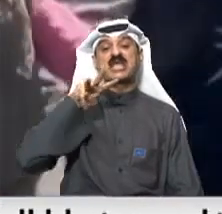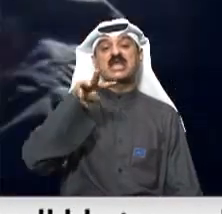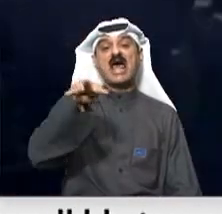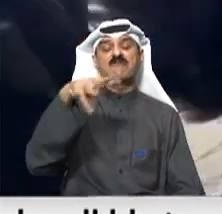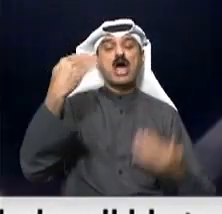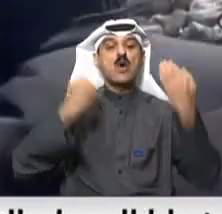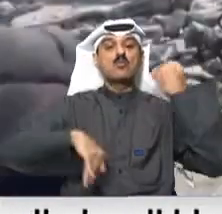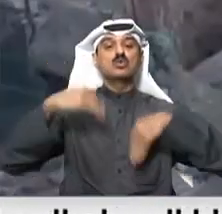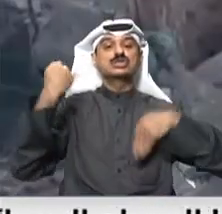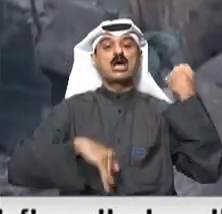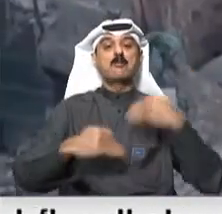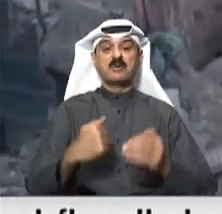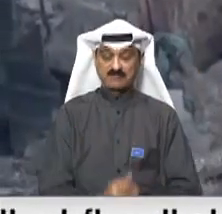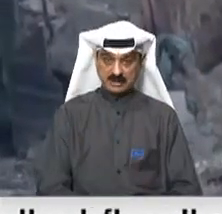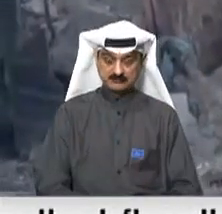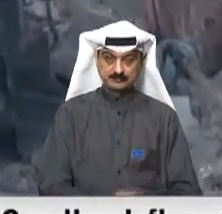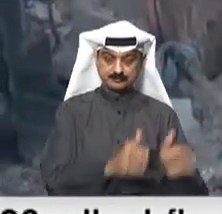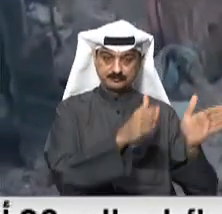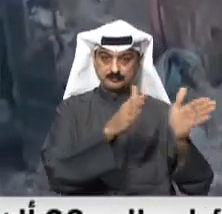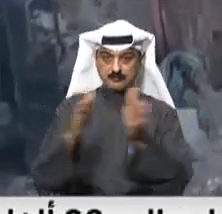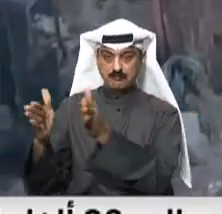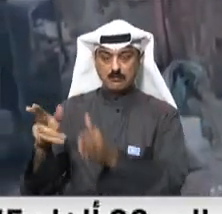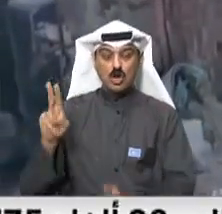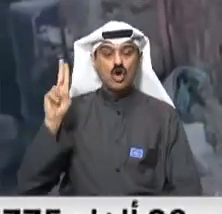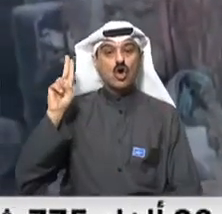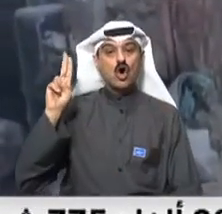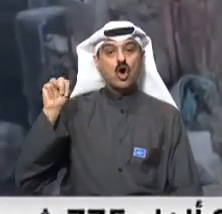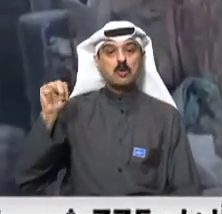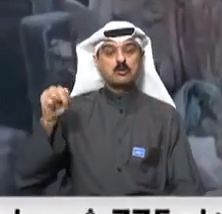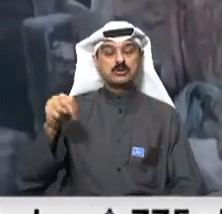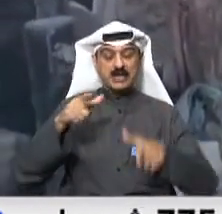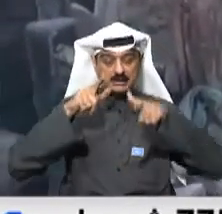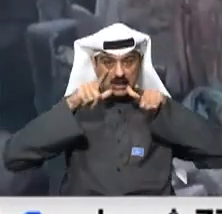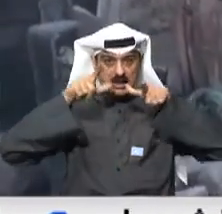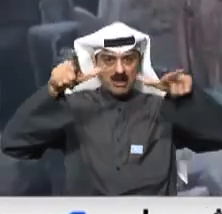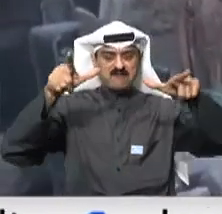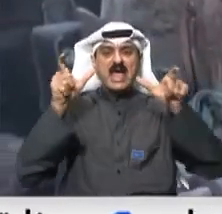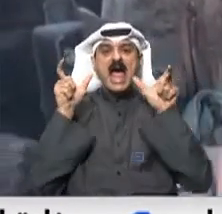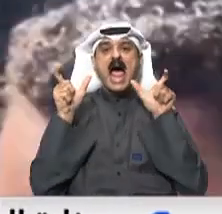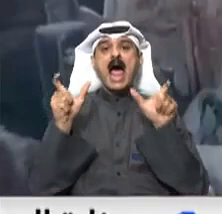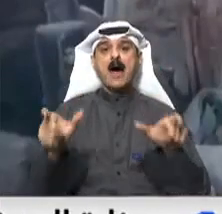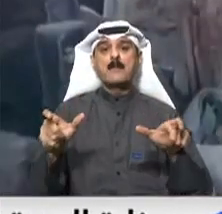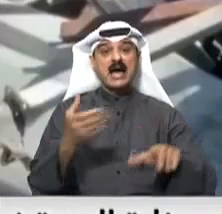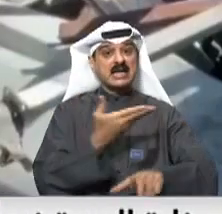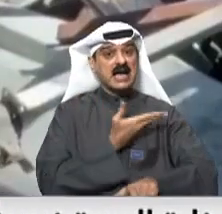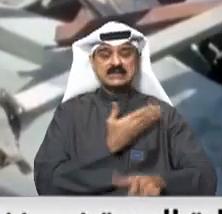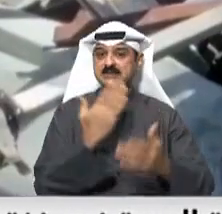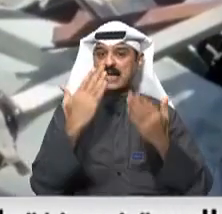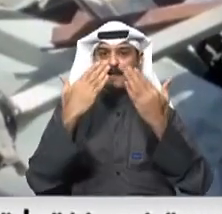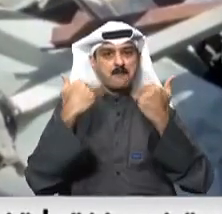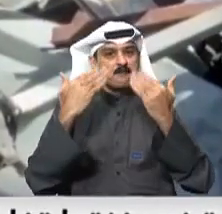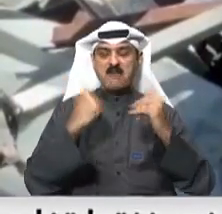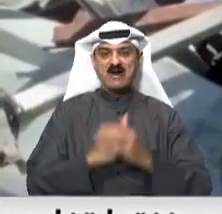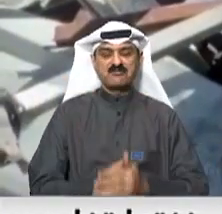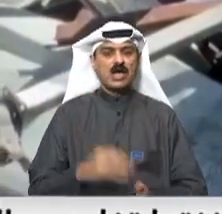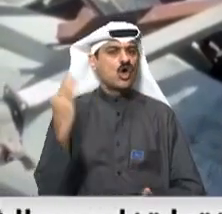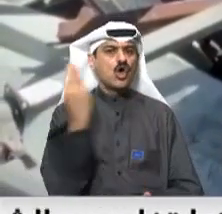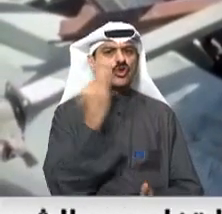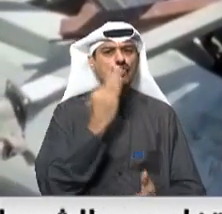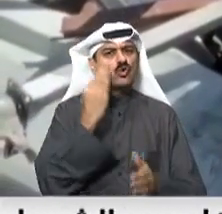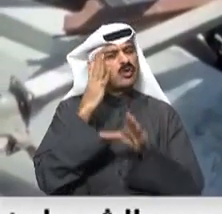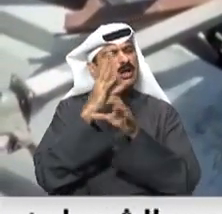وعلى الصعيد ذاته قالت الامم المتحده انه لا مكان امن في غزه مشدده على ضروره حمايه